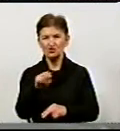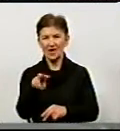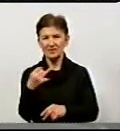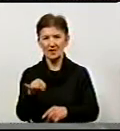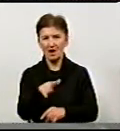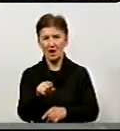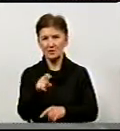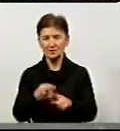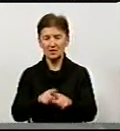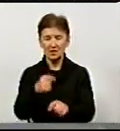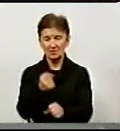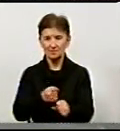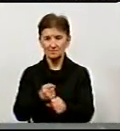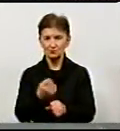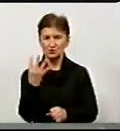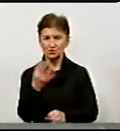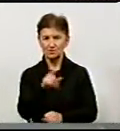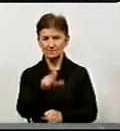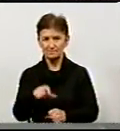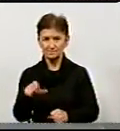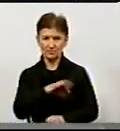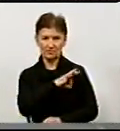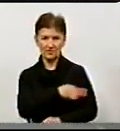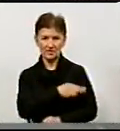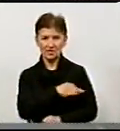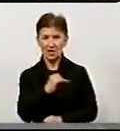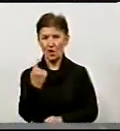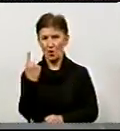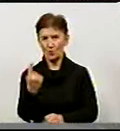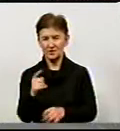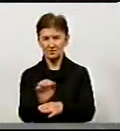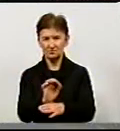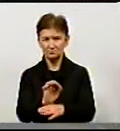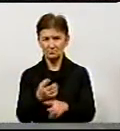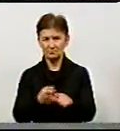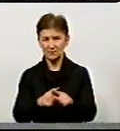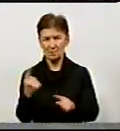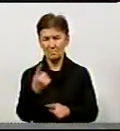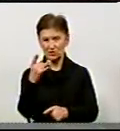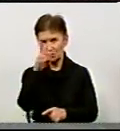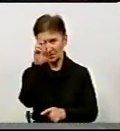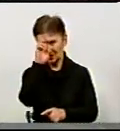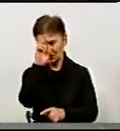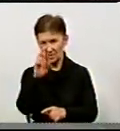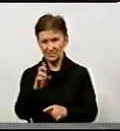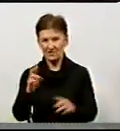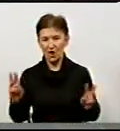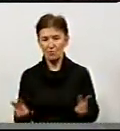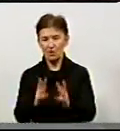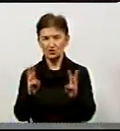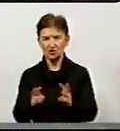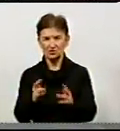місці події працювали 4 чоловіка особового складу та одна одиниця техніки 1-го державного пожежно-рятувального загону